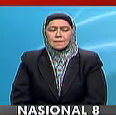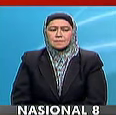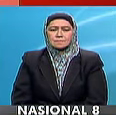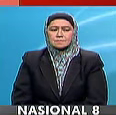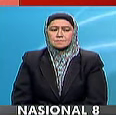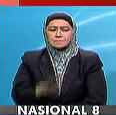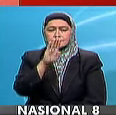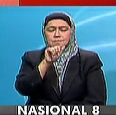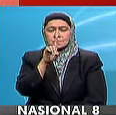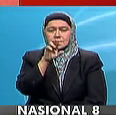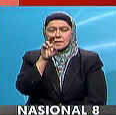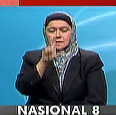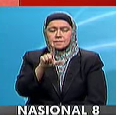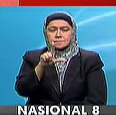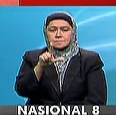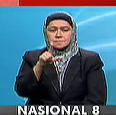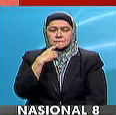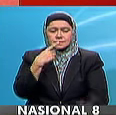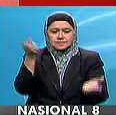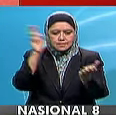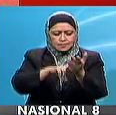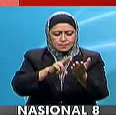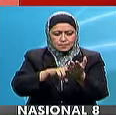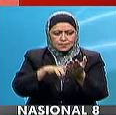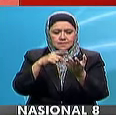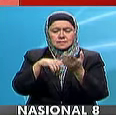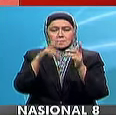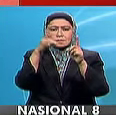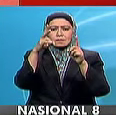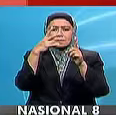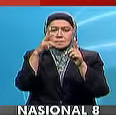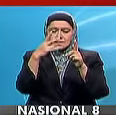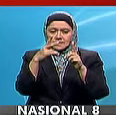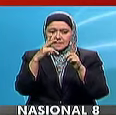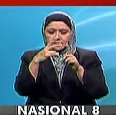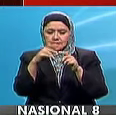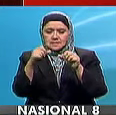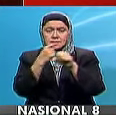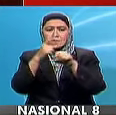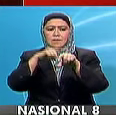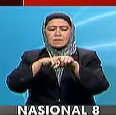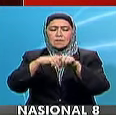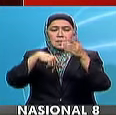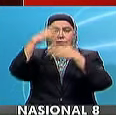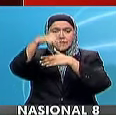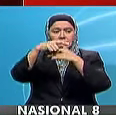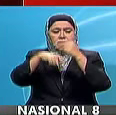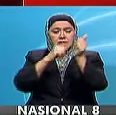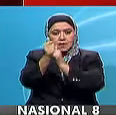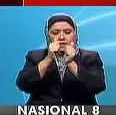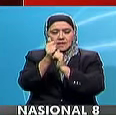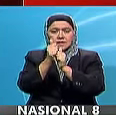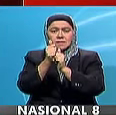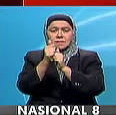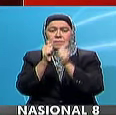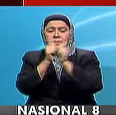Bad melakar sejarah memadam rekod 17 tahun acara 100 me milik Watson Yambek di Kejuanan Sukan Sekolah ASEAN 2015 di Brunei